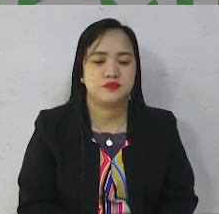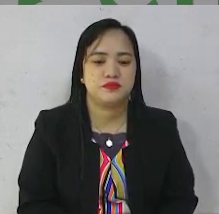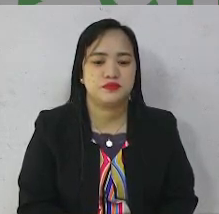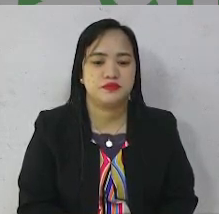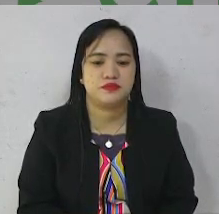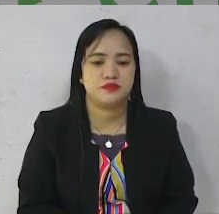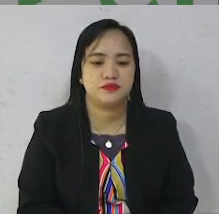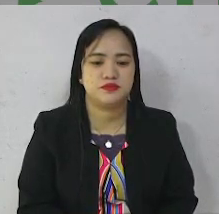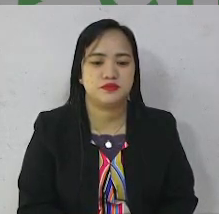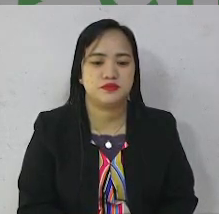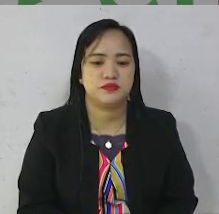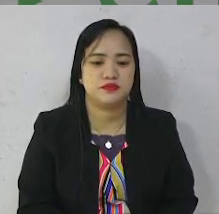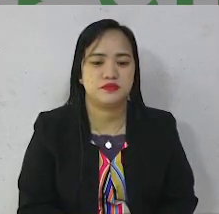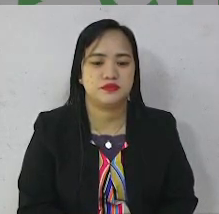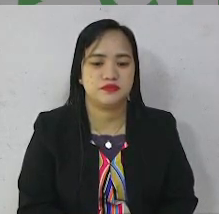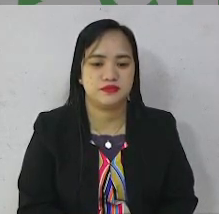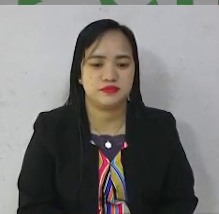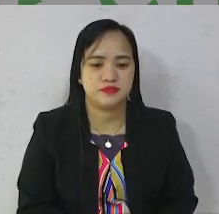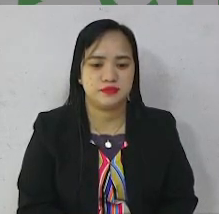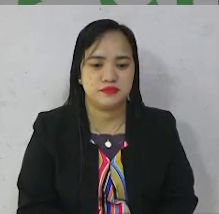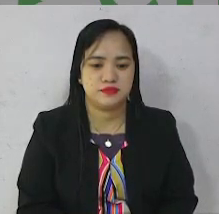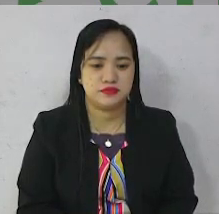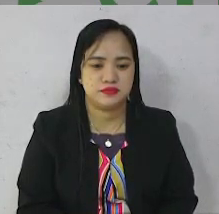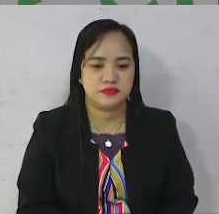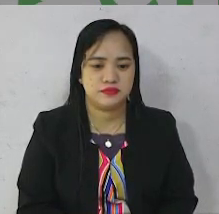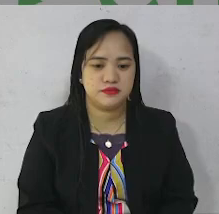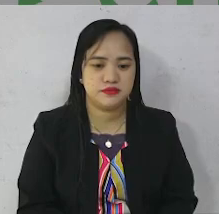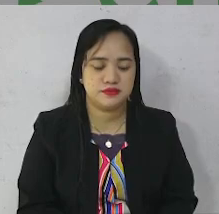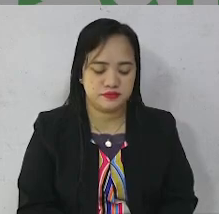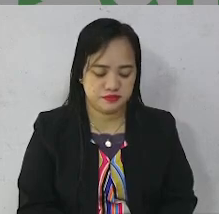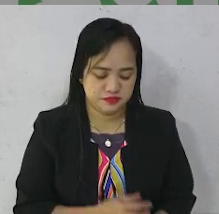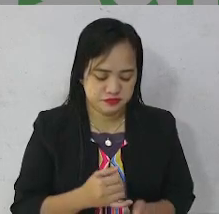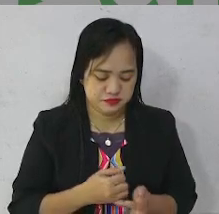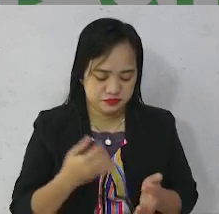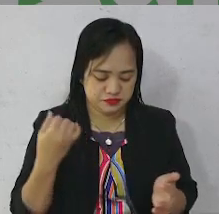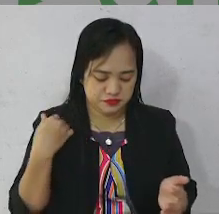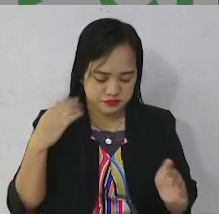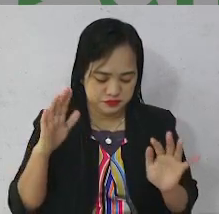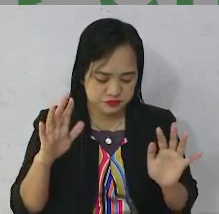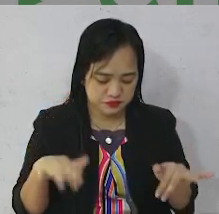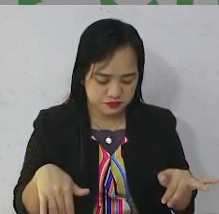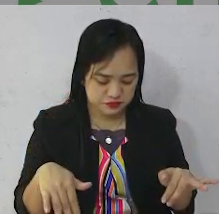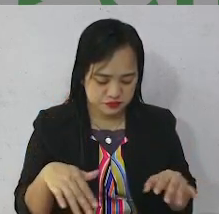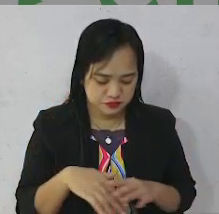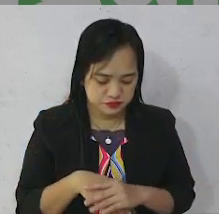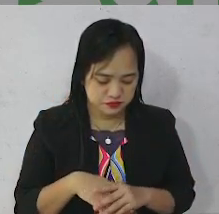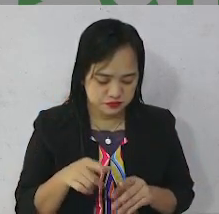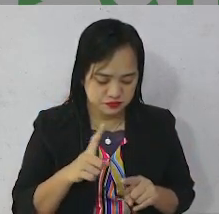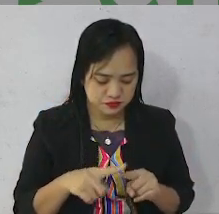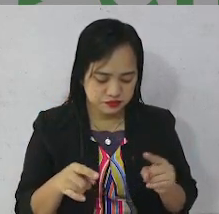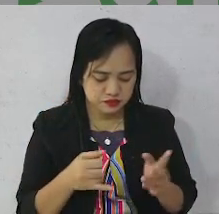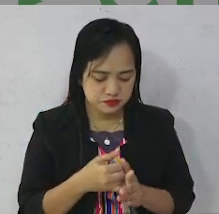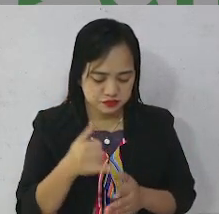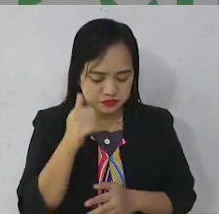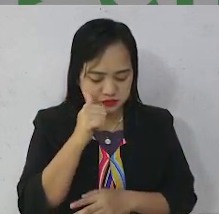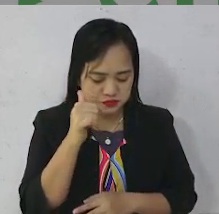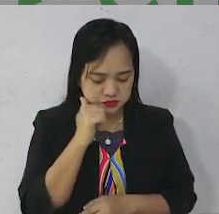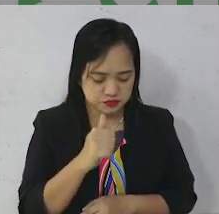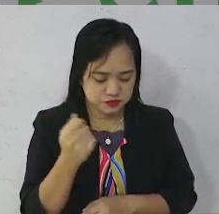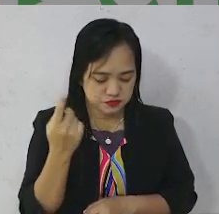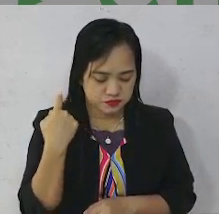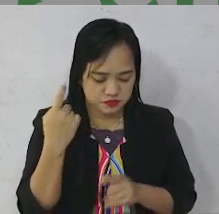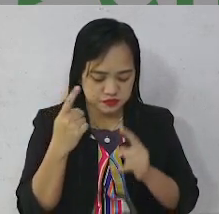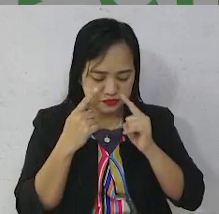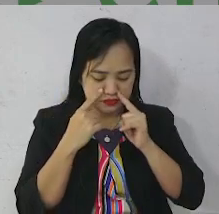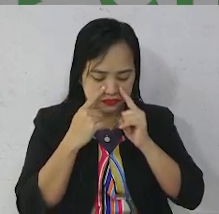sabi dito sabi ni sir Alex pango din daw siya nung maliit pa pero lagi diw hinihilot